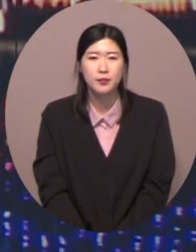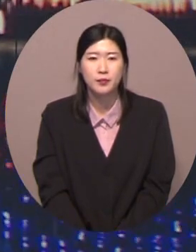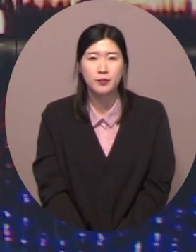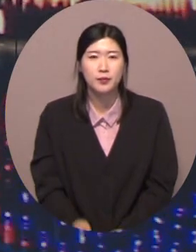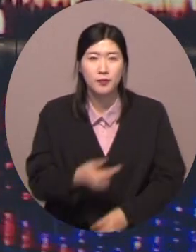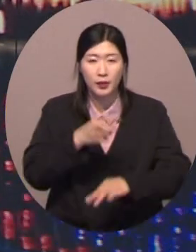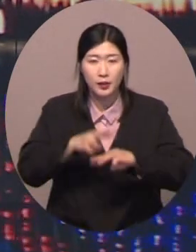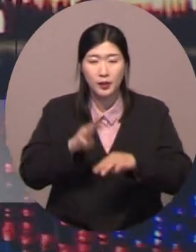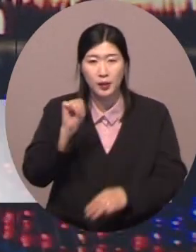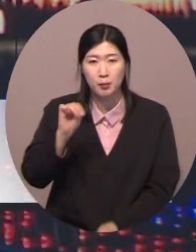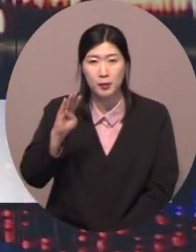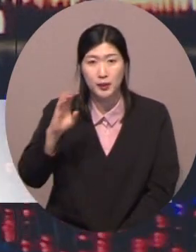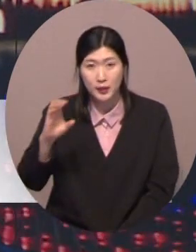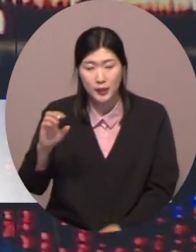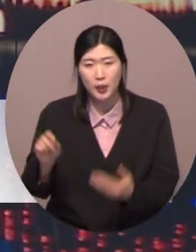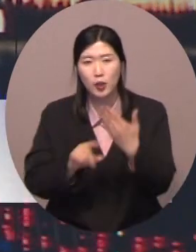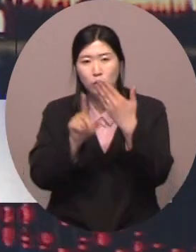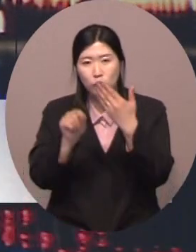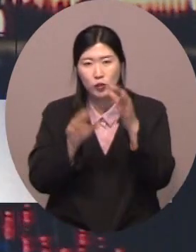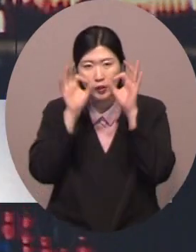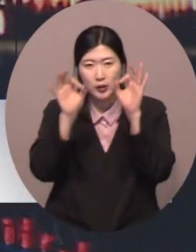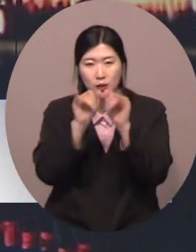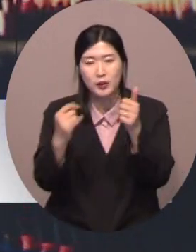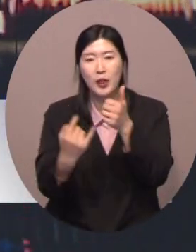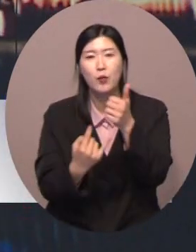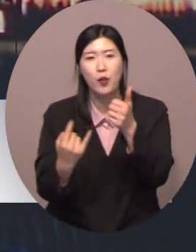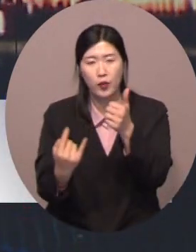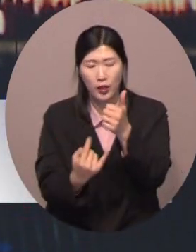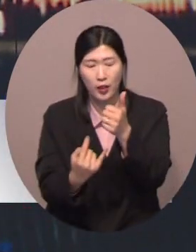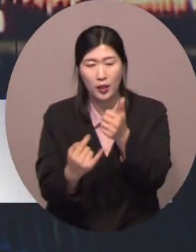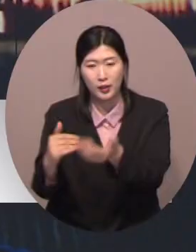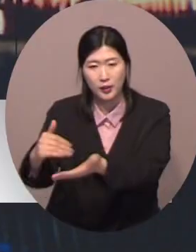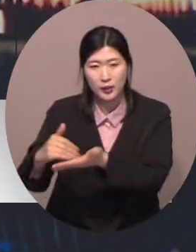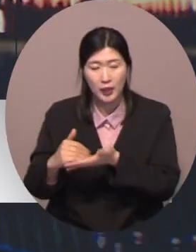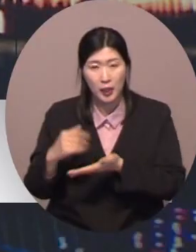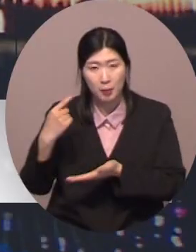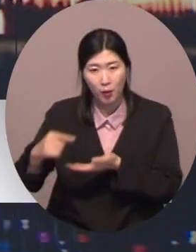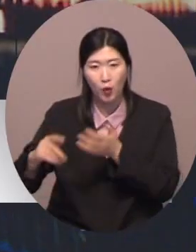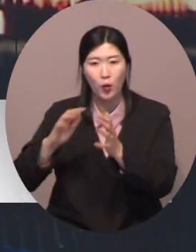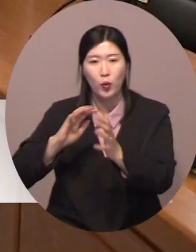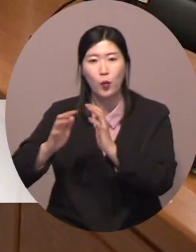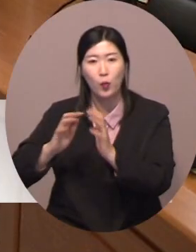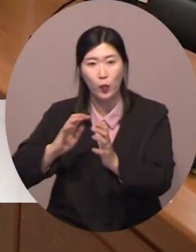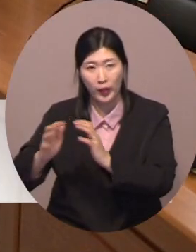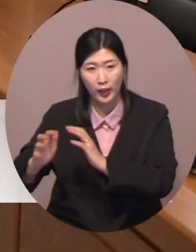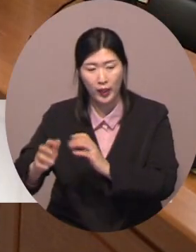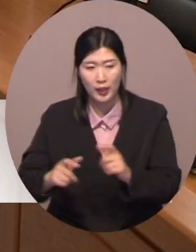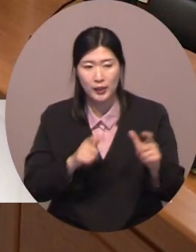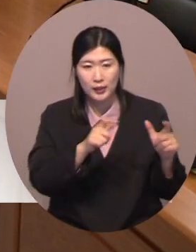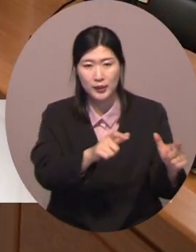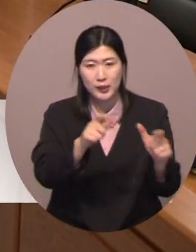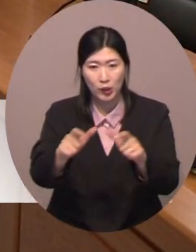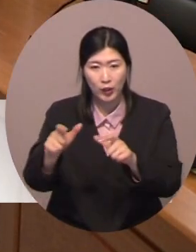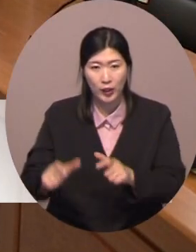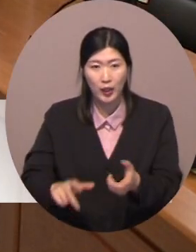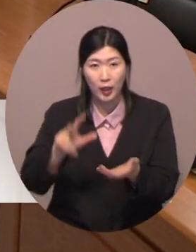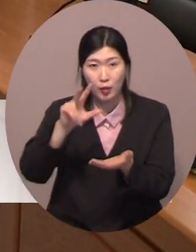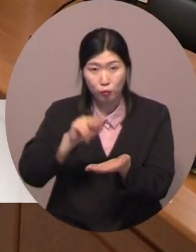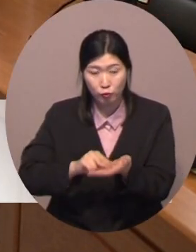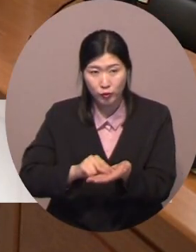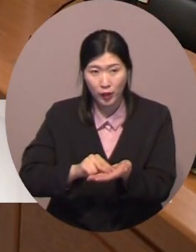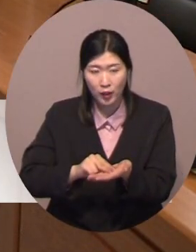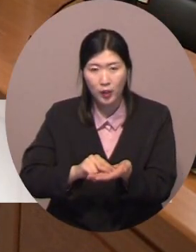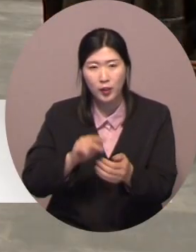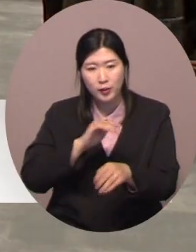대전 mbc's 열린 9월 시청자 위원회에서 위원들은 토론 프로그램 시시 각각이 지역 의제 공론장 역할을